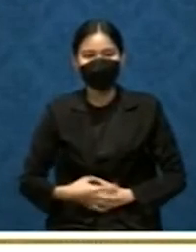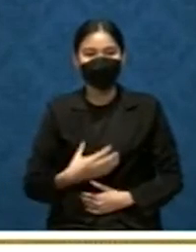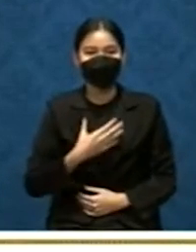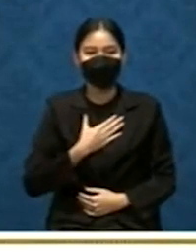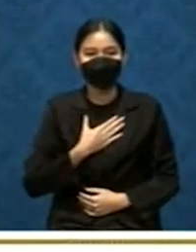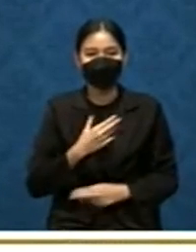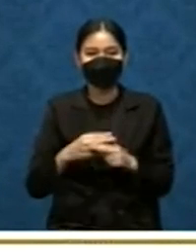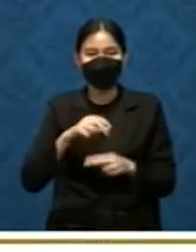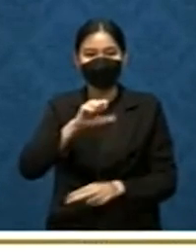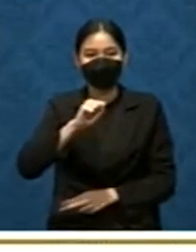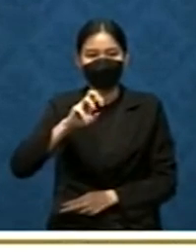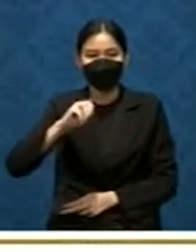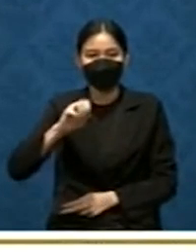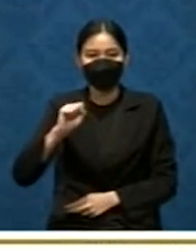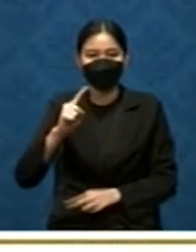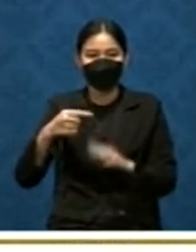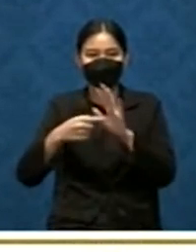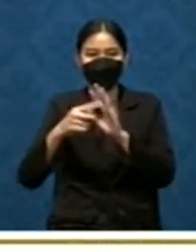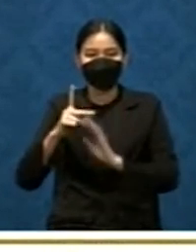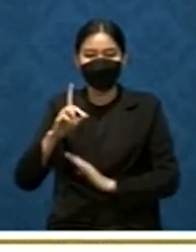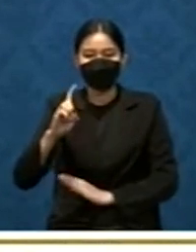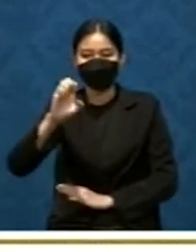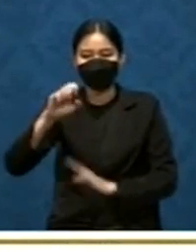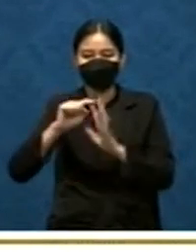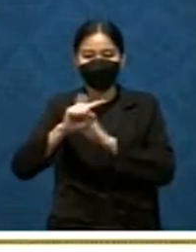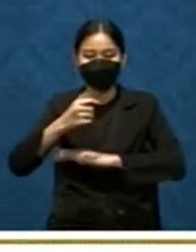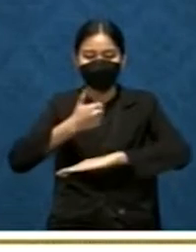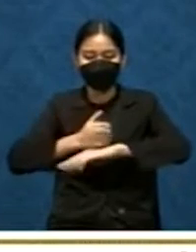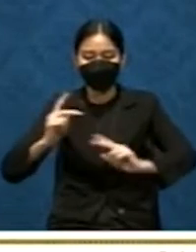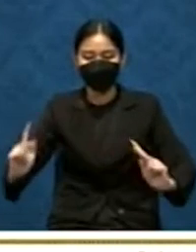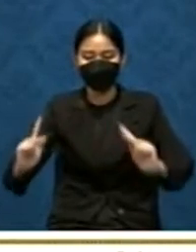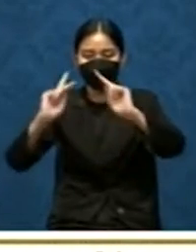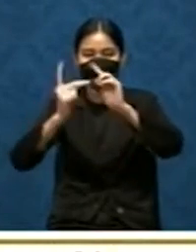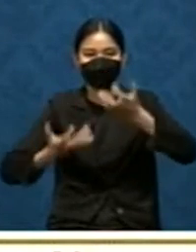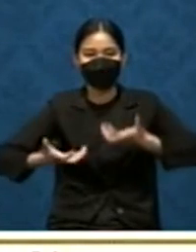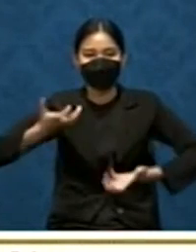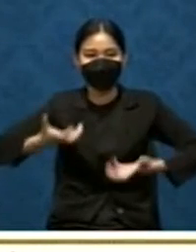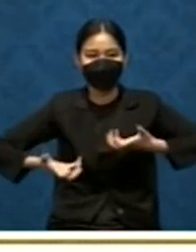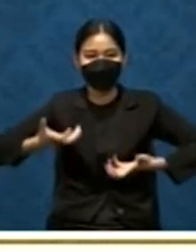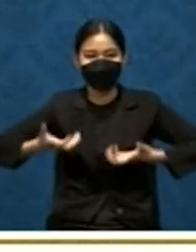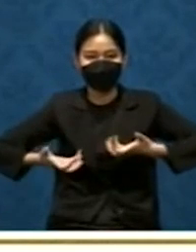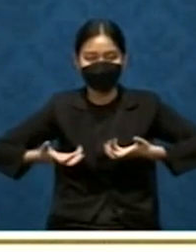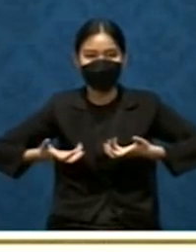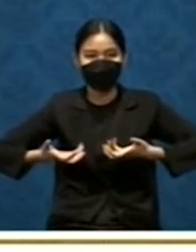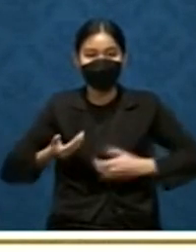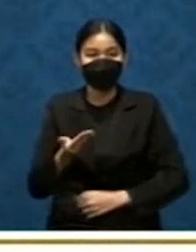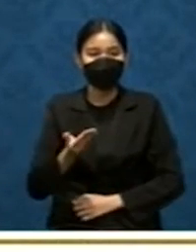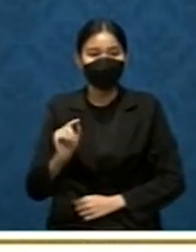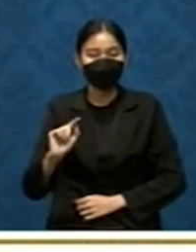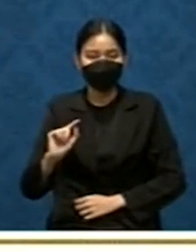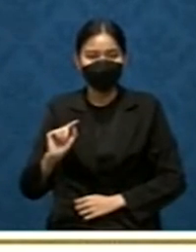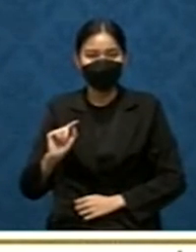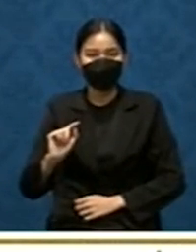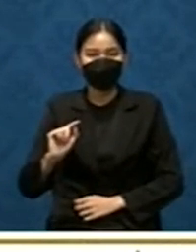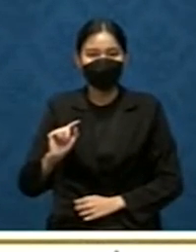กับผมนายสมศักดิ์เทพสุทินรัฐมนตรีว่าการกระทรวงยุติธรรมขออนุญาต